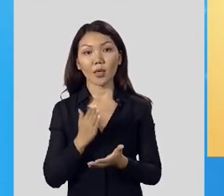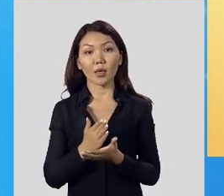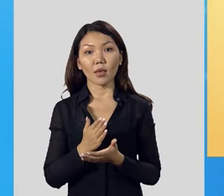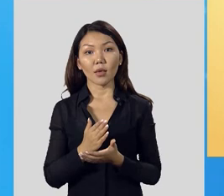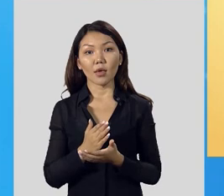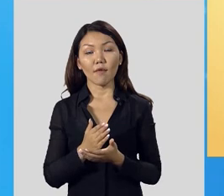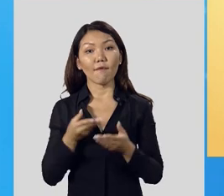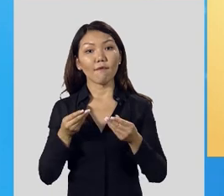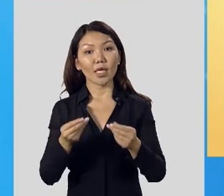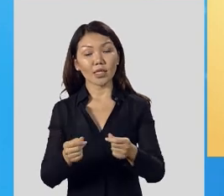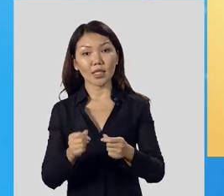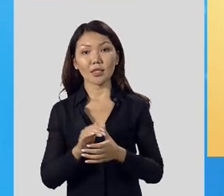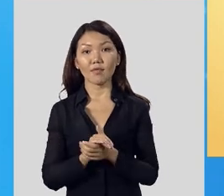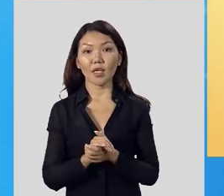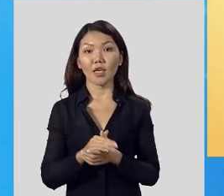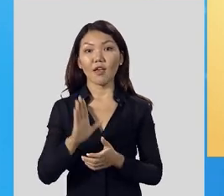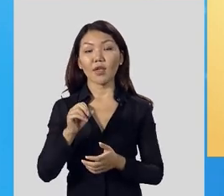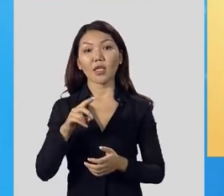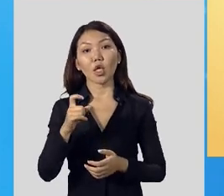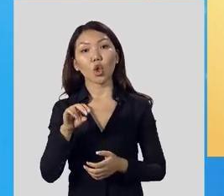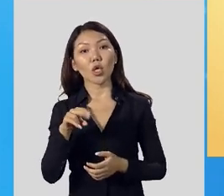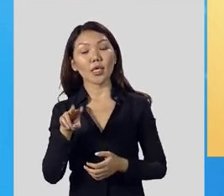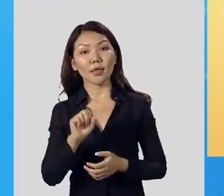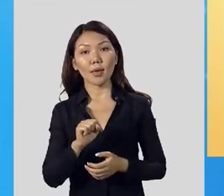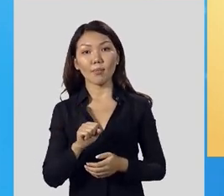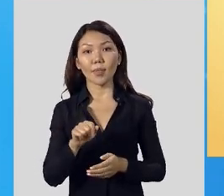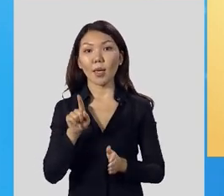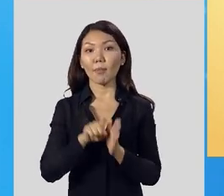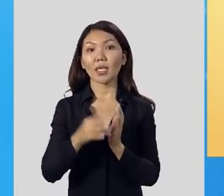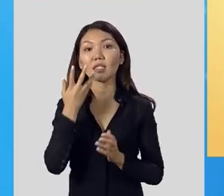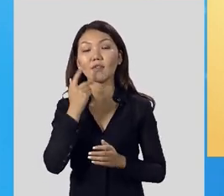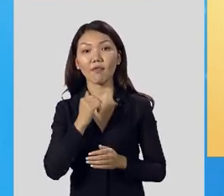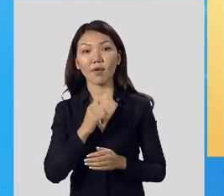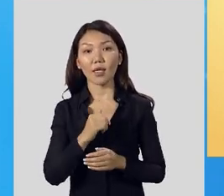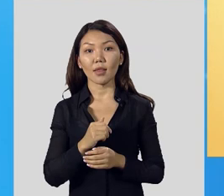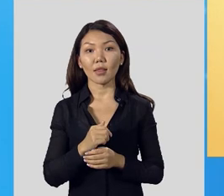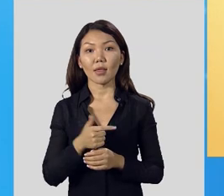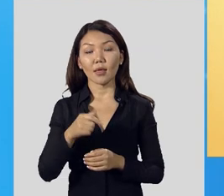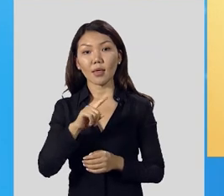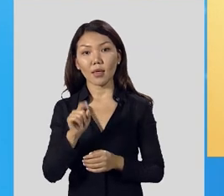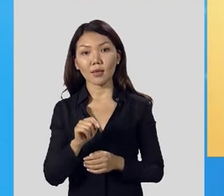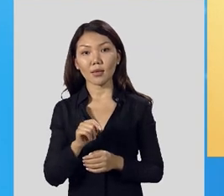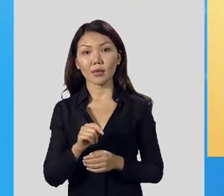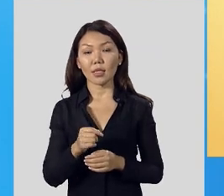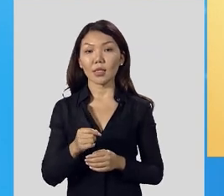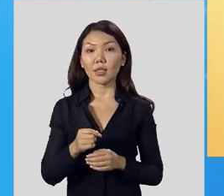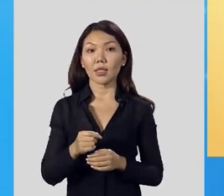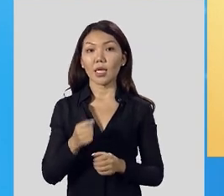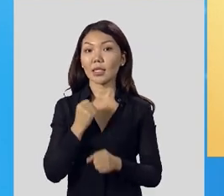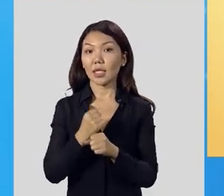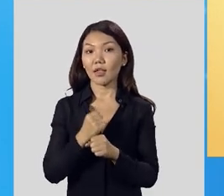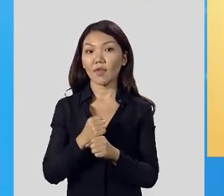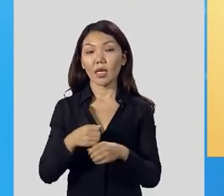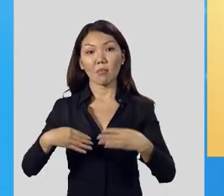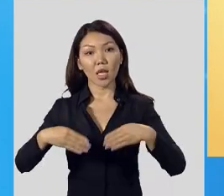воздействие винилхлорида, бесцветный газ, применяемый при изготовлении пластмассовых изделий,